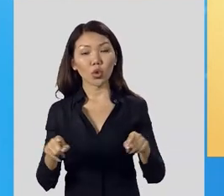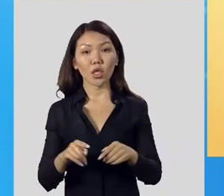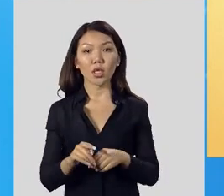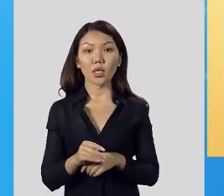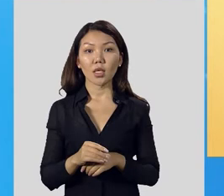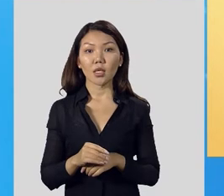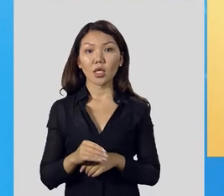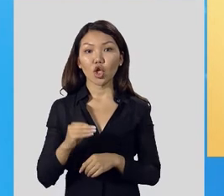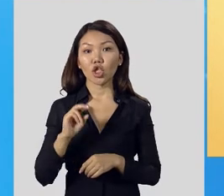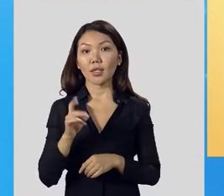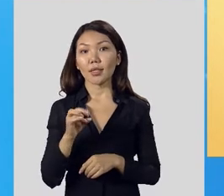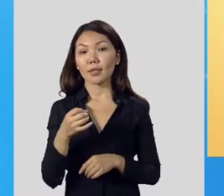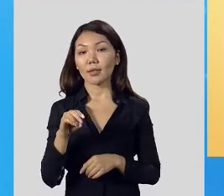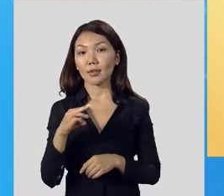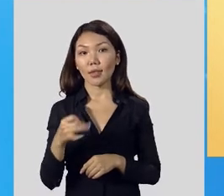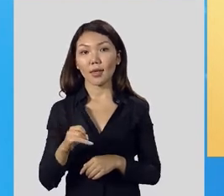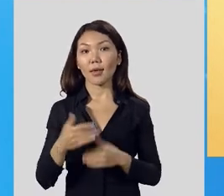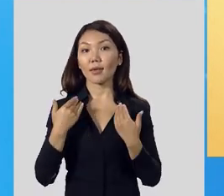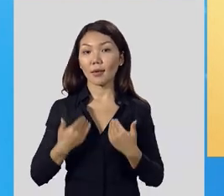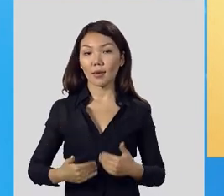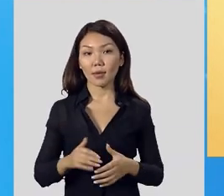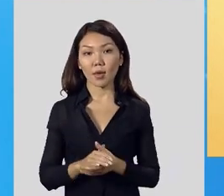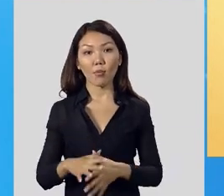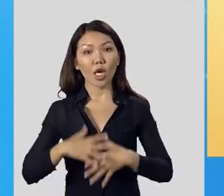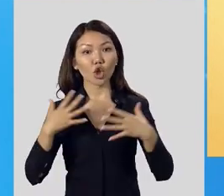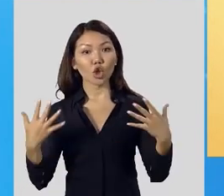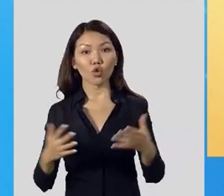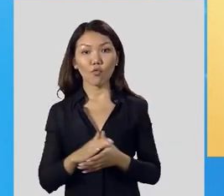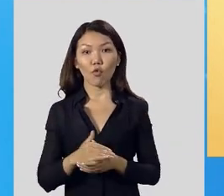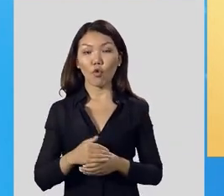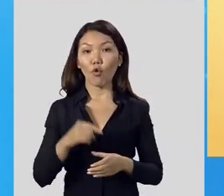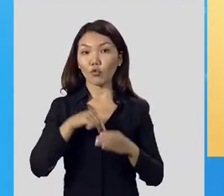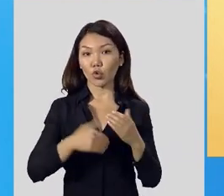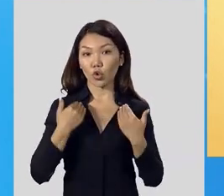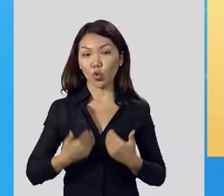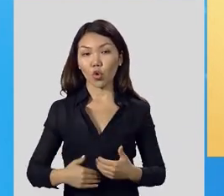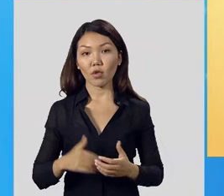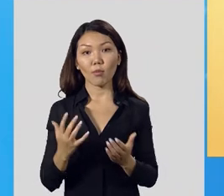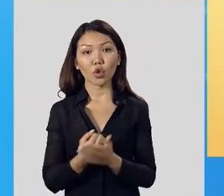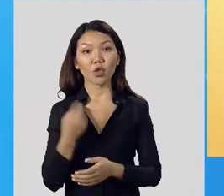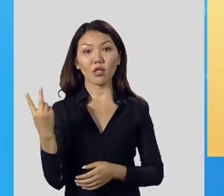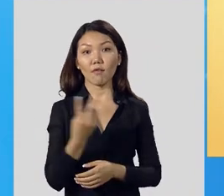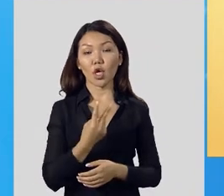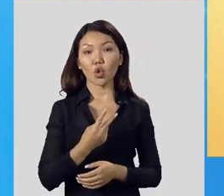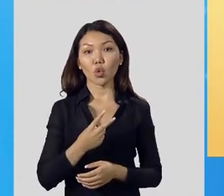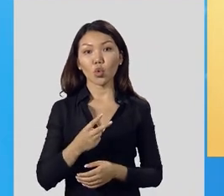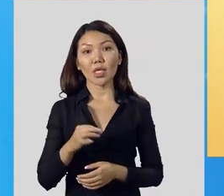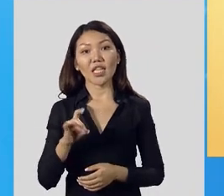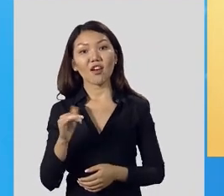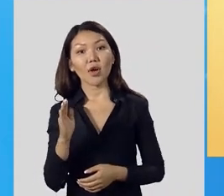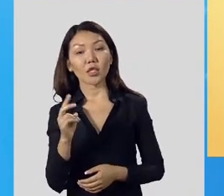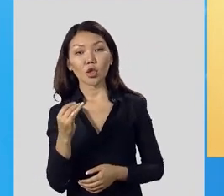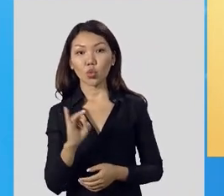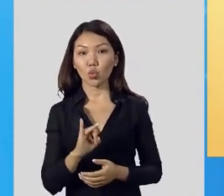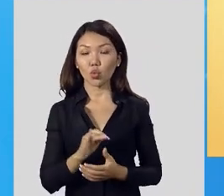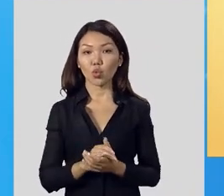тела. Большинство внутренних органов получают двойную вегетативную иннервацию, так как к